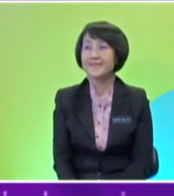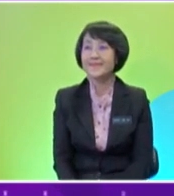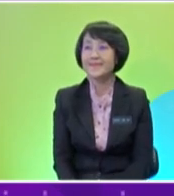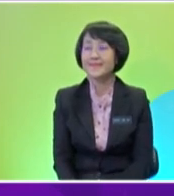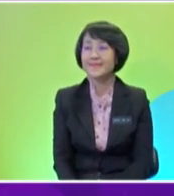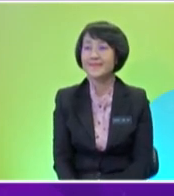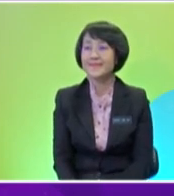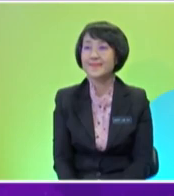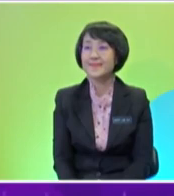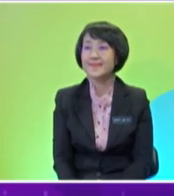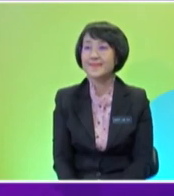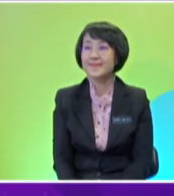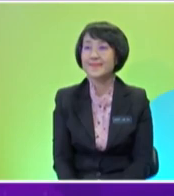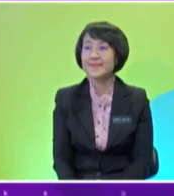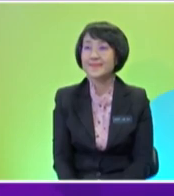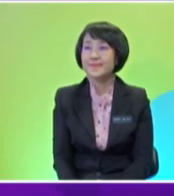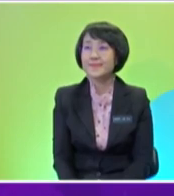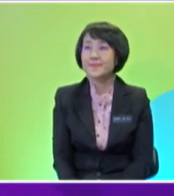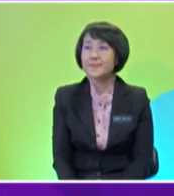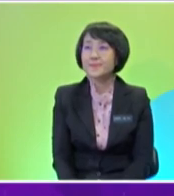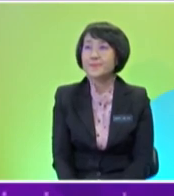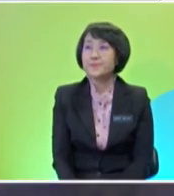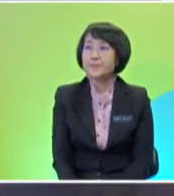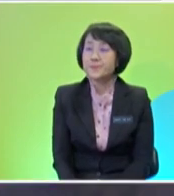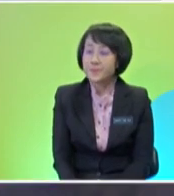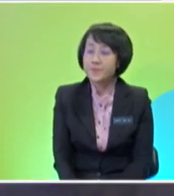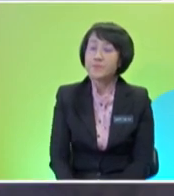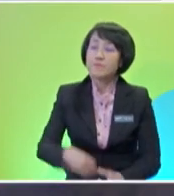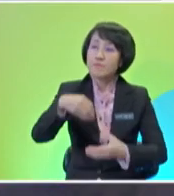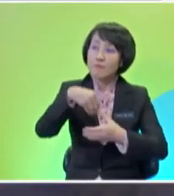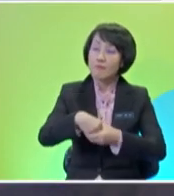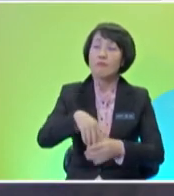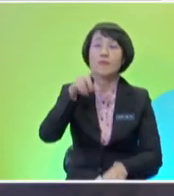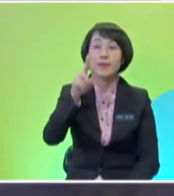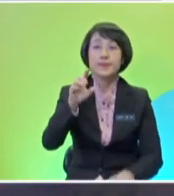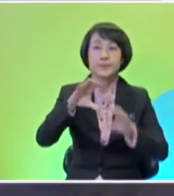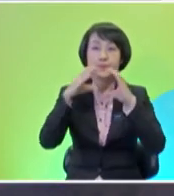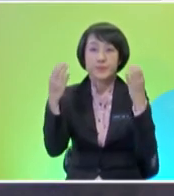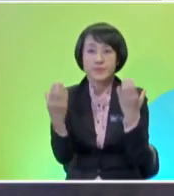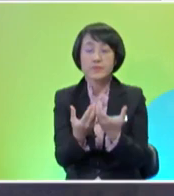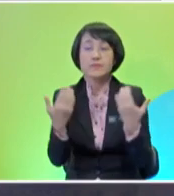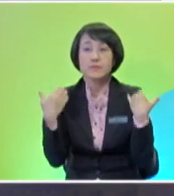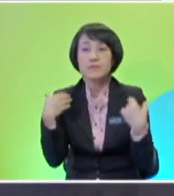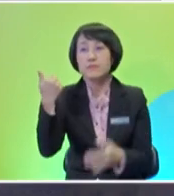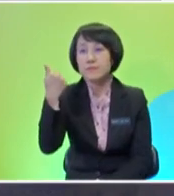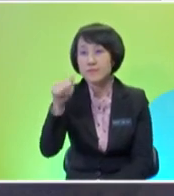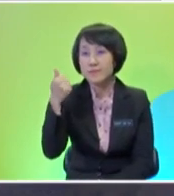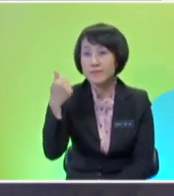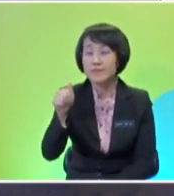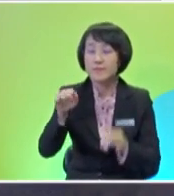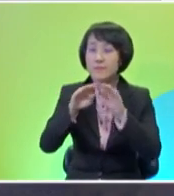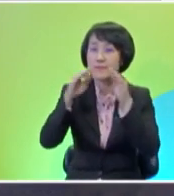Oke 50 bola tapi bagi dengan 10 magnet ini dalam satu kumpulan ada 10 bola oke